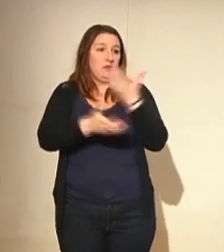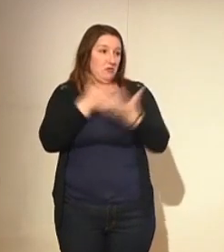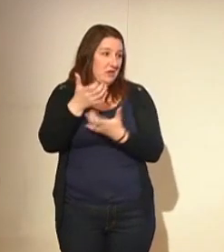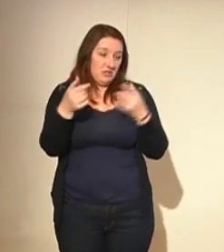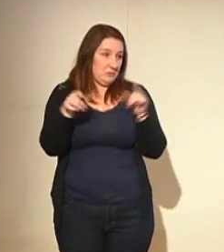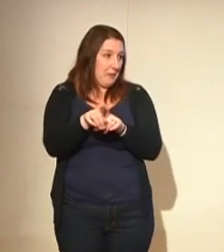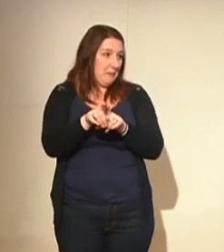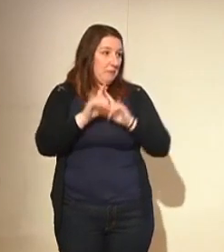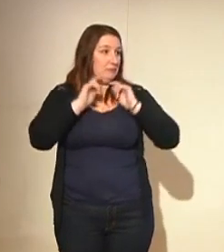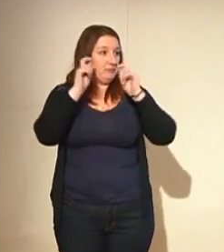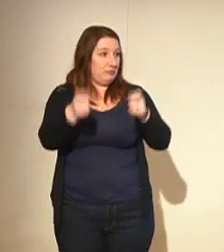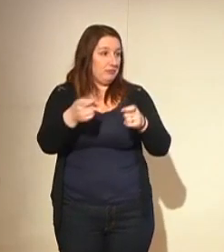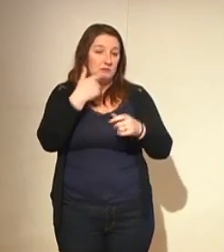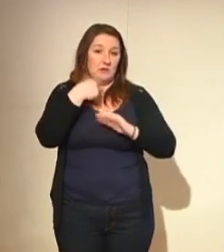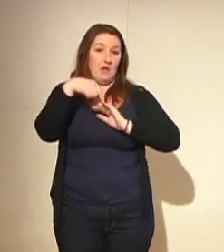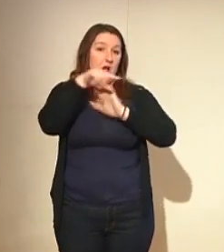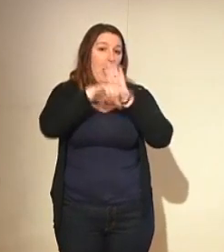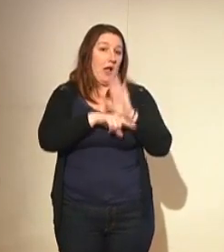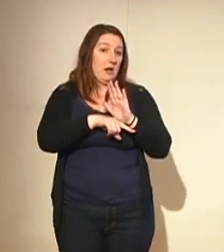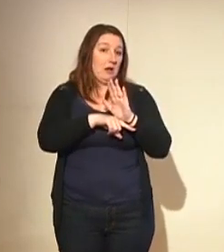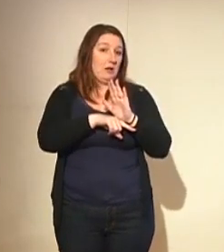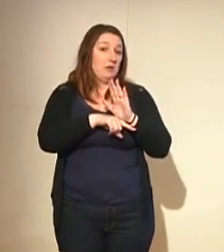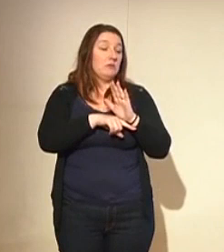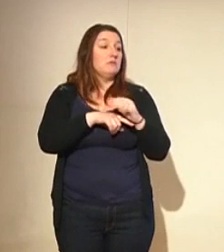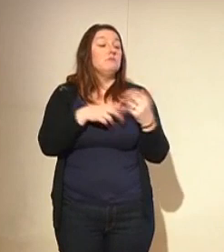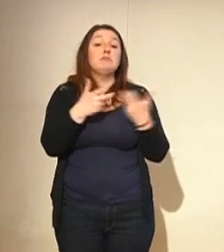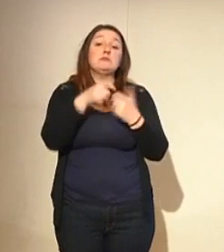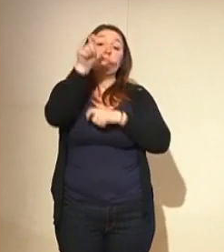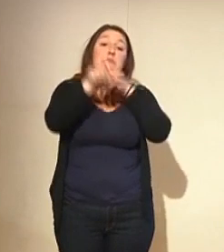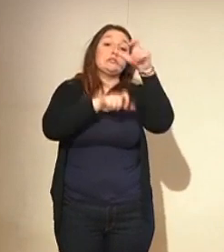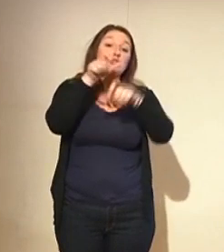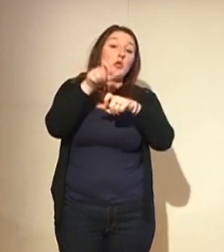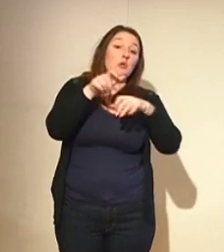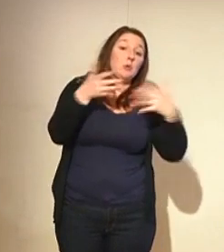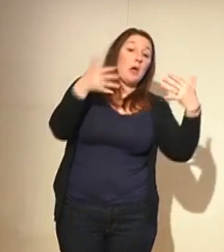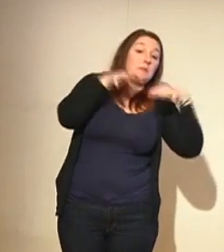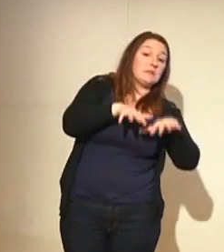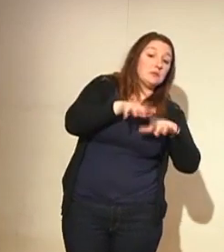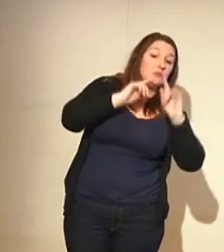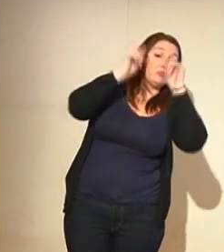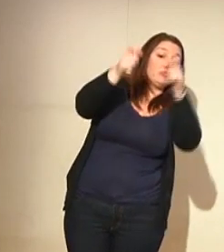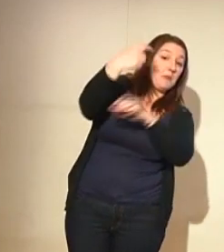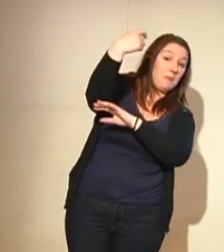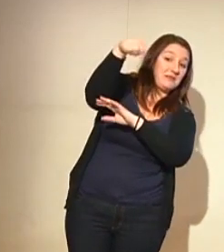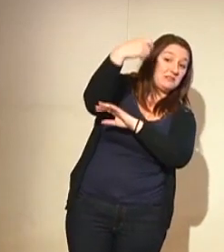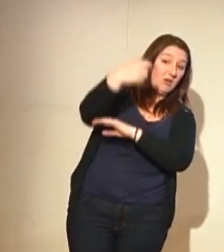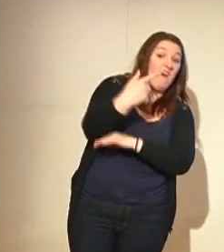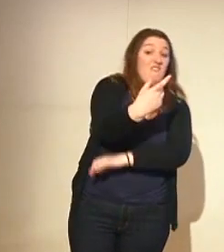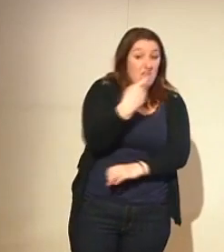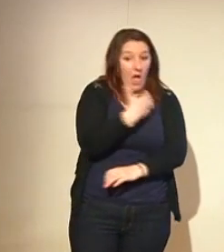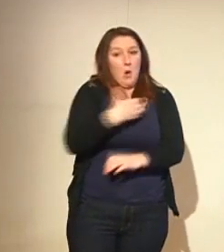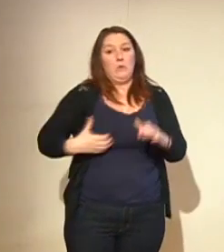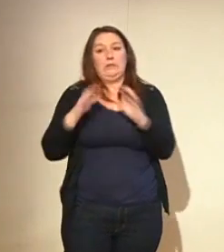chauffage donc les règles qui s'imposeront si d'aventure le conseil d'administration choisissait le membre du conseil municipal comme président du